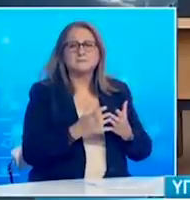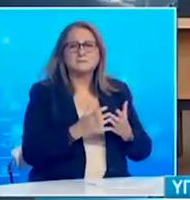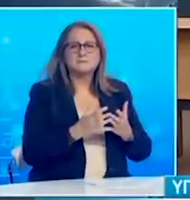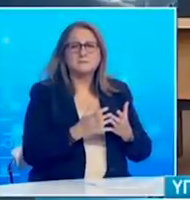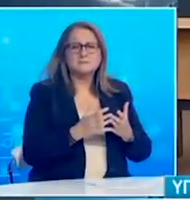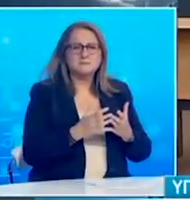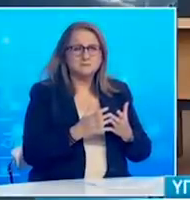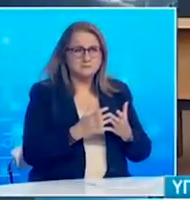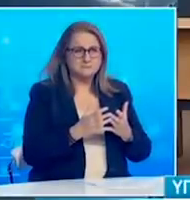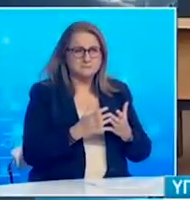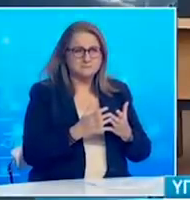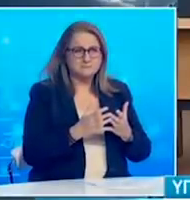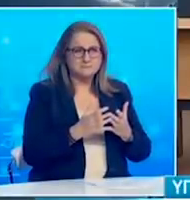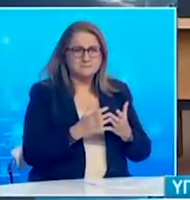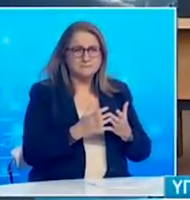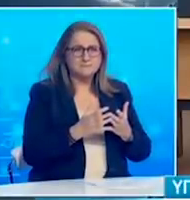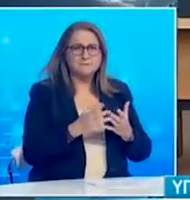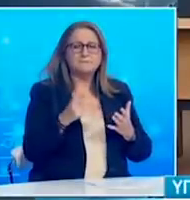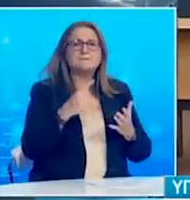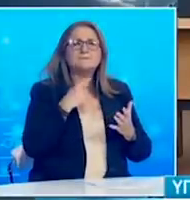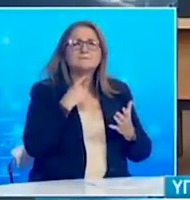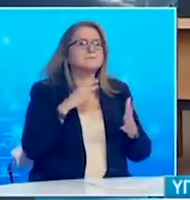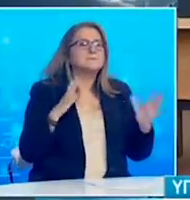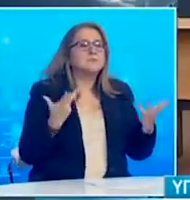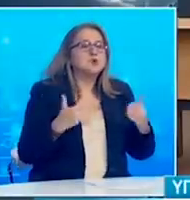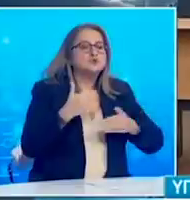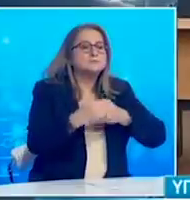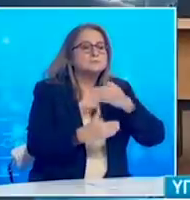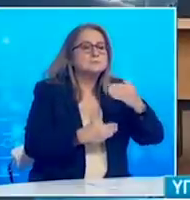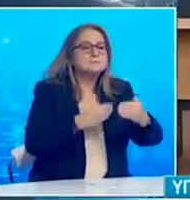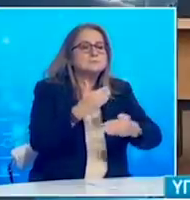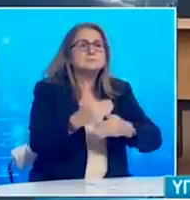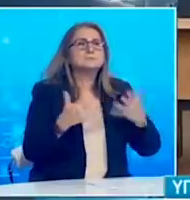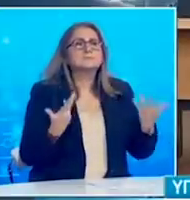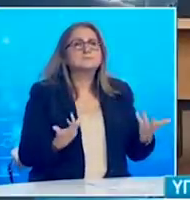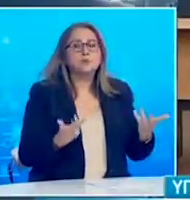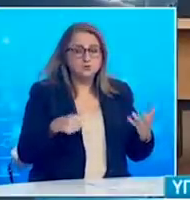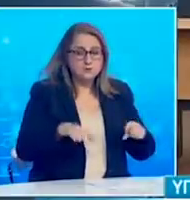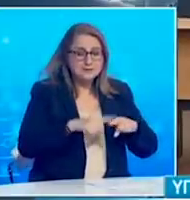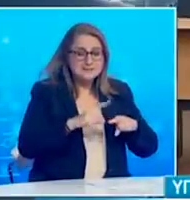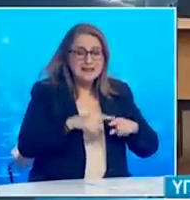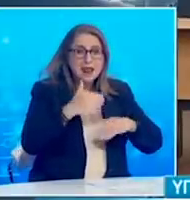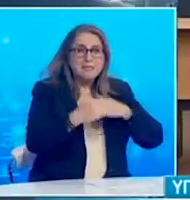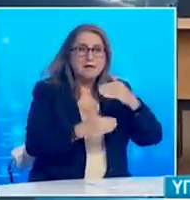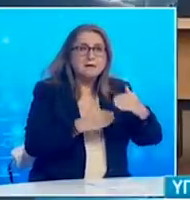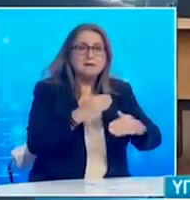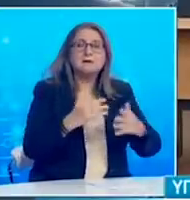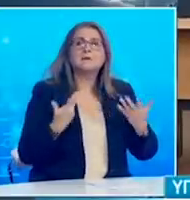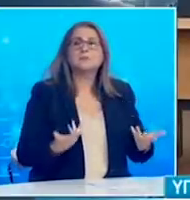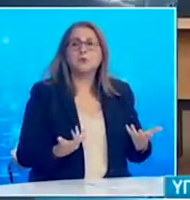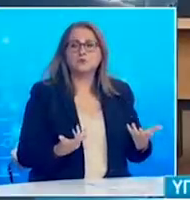περίπου, και ποια είναι η πορεία της πανδημίας στη χώρα μας. Και αν μου επιτρέπεις χάρη συγγνώμη για τον κύριο